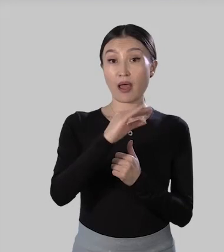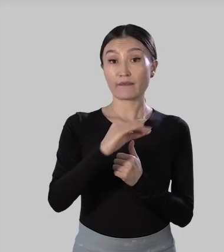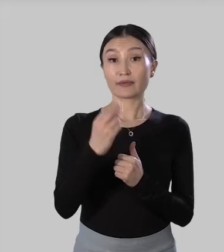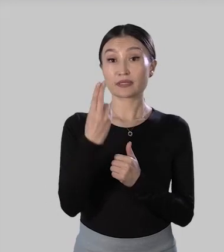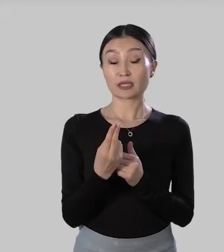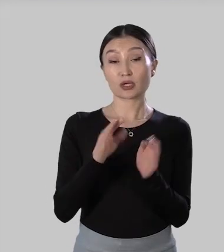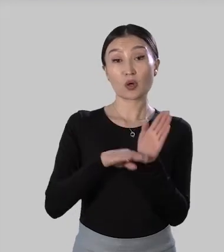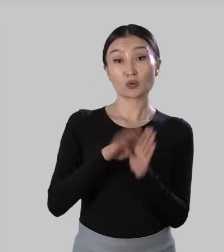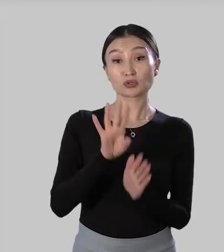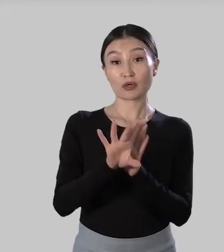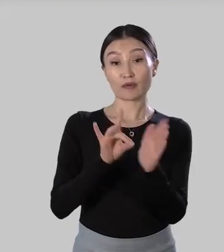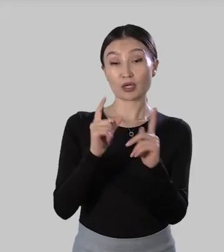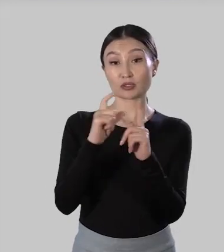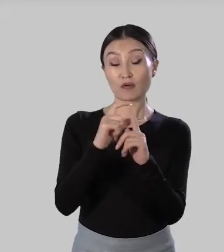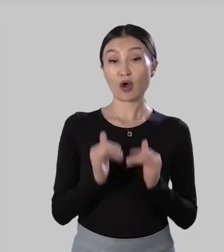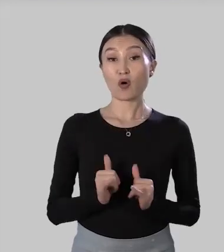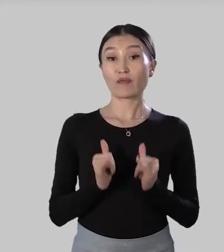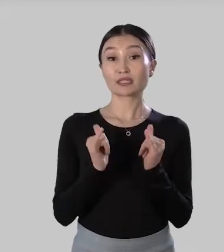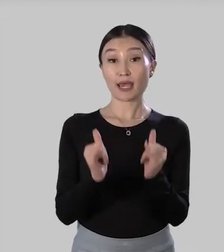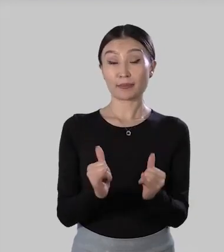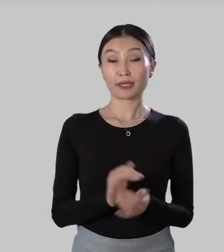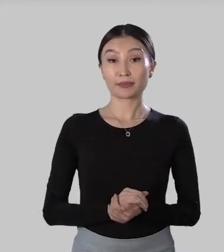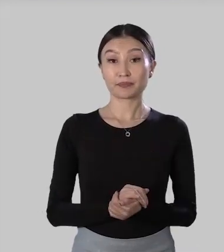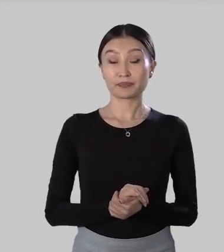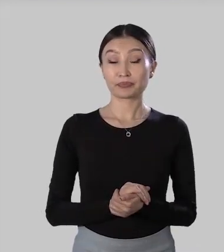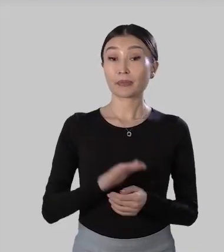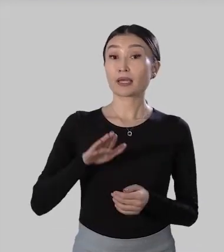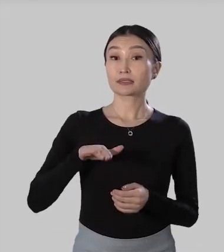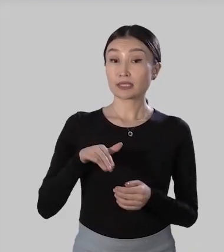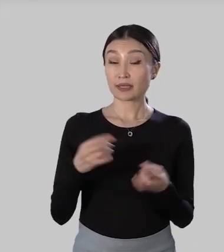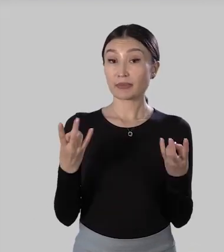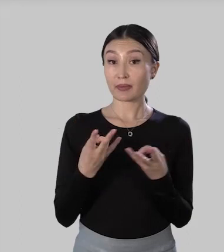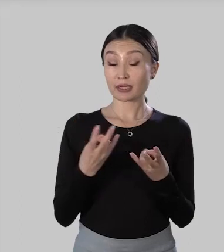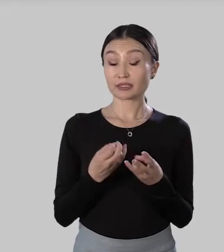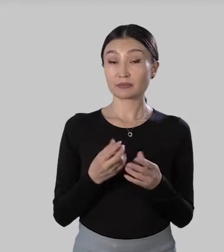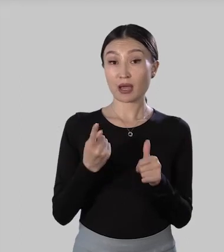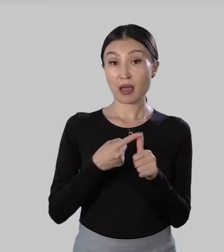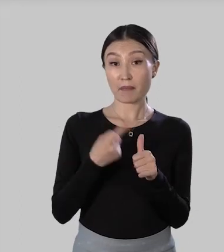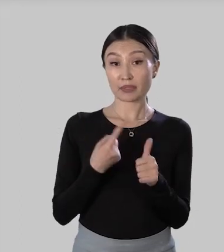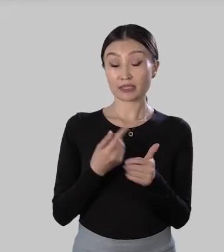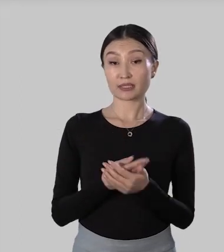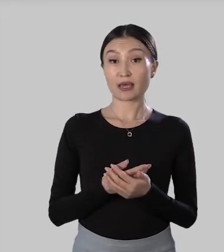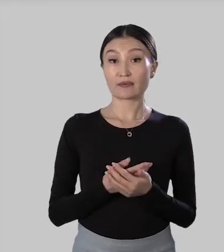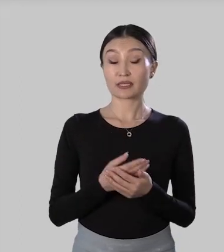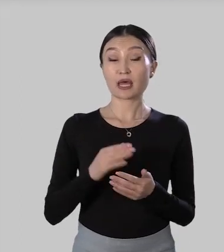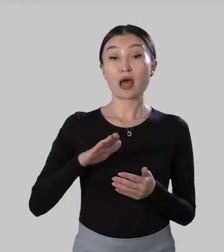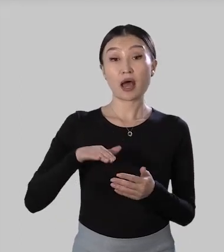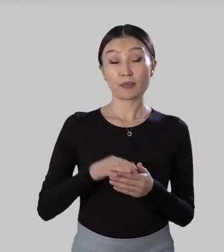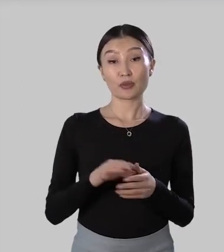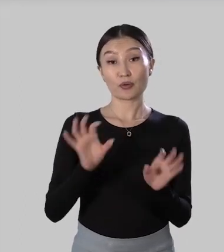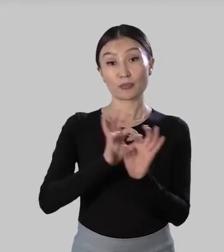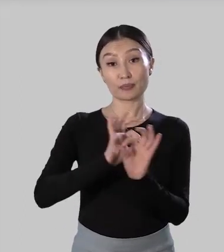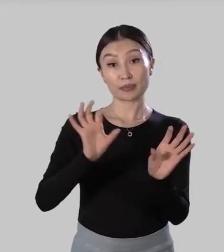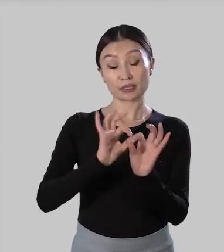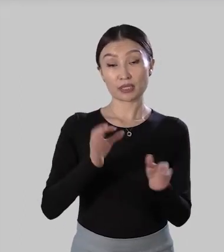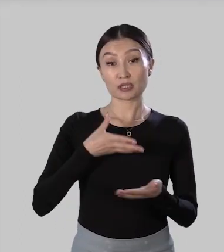официальной обстановке лучше выбрать слово «уважаемый». Затем необходимо представиться, а уже потом